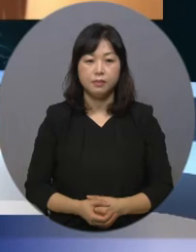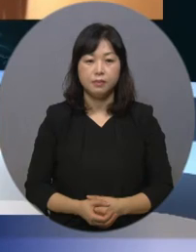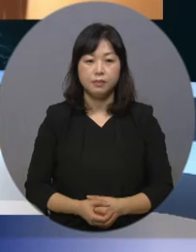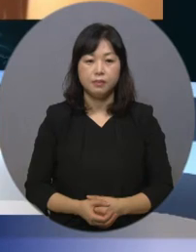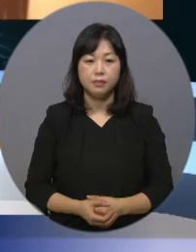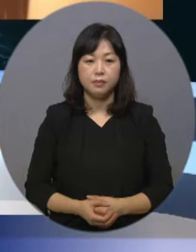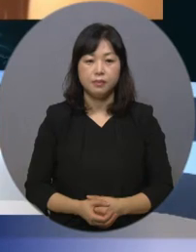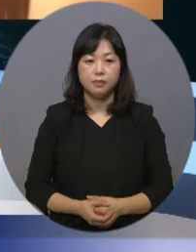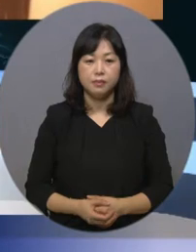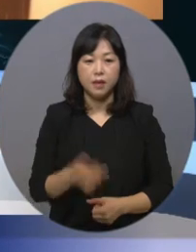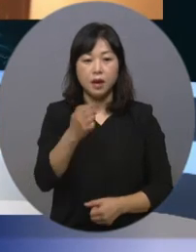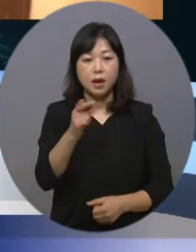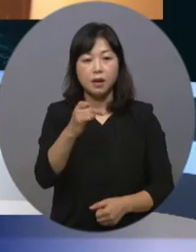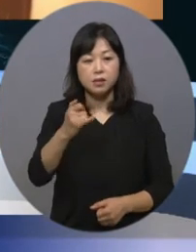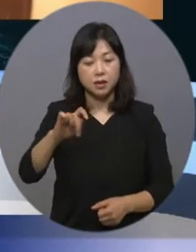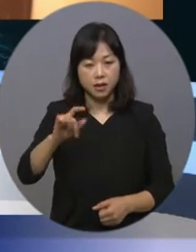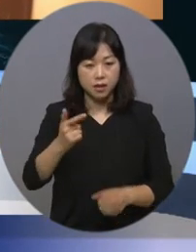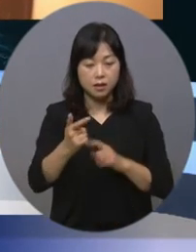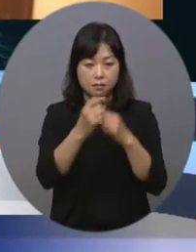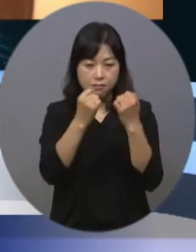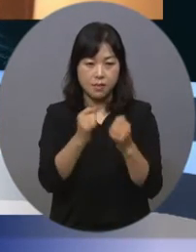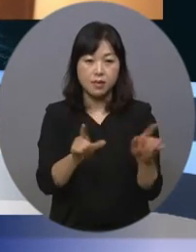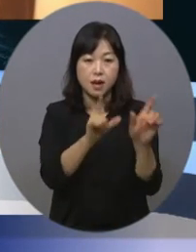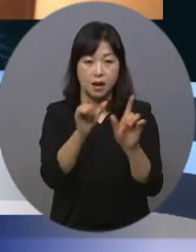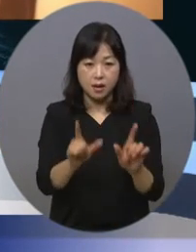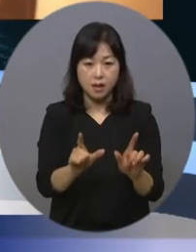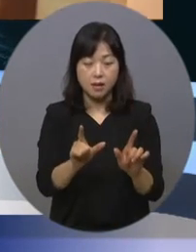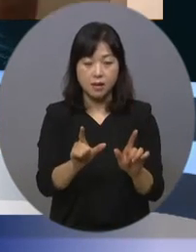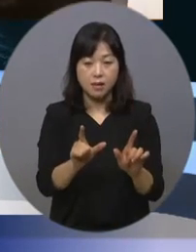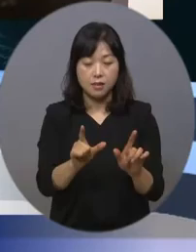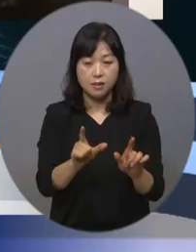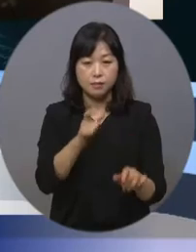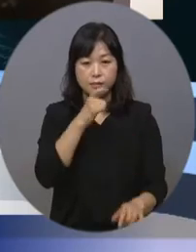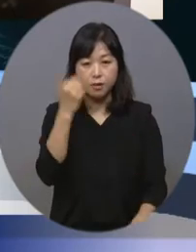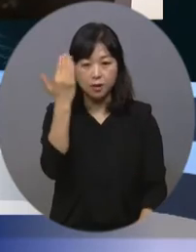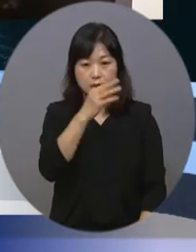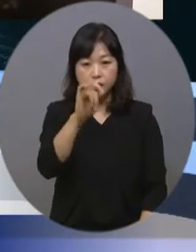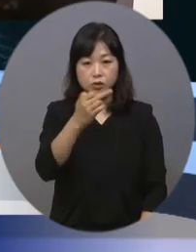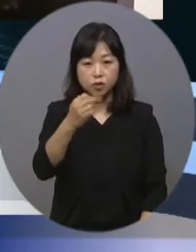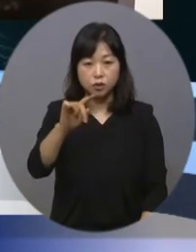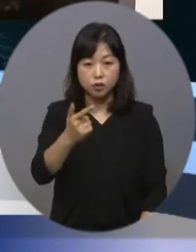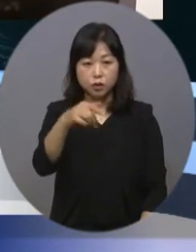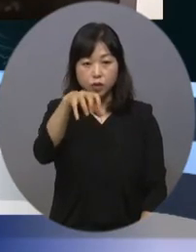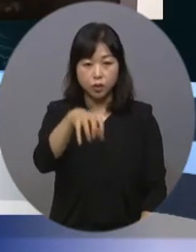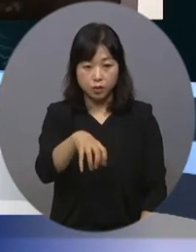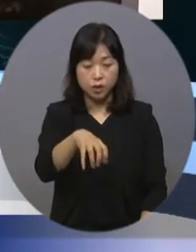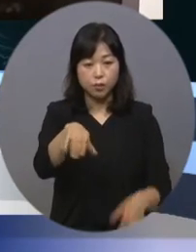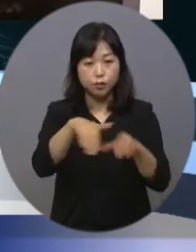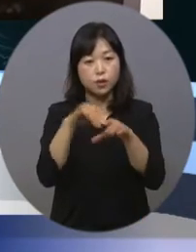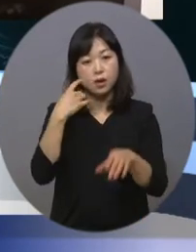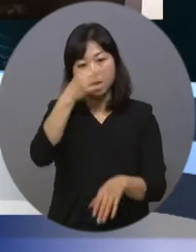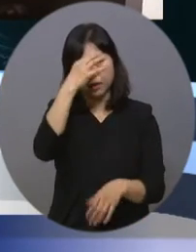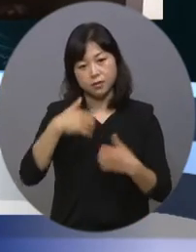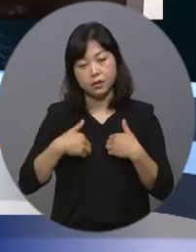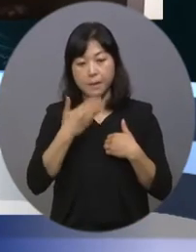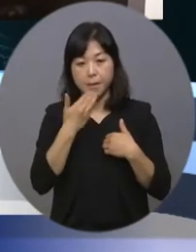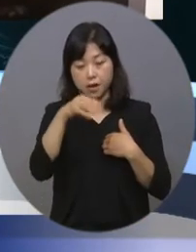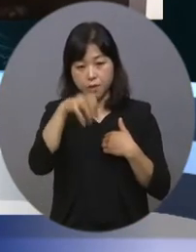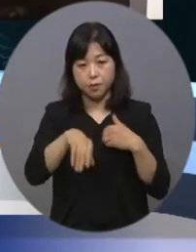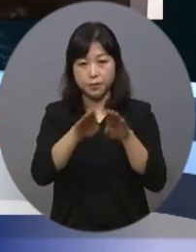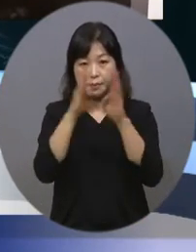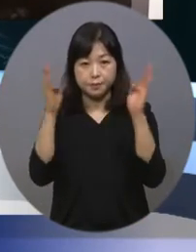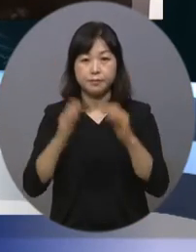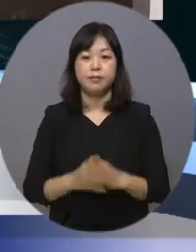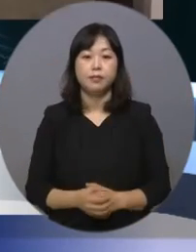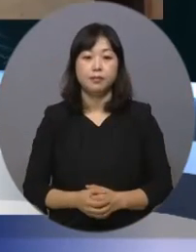국내 최초 한센인 정착촌으로 알려진 여수 율촌면 도성마을에 문화예술을 즐길 수 있는 공간이 문을